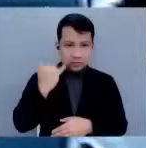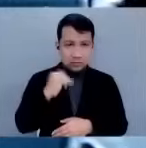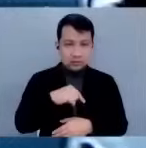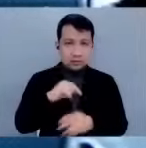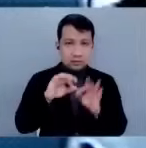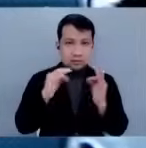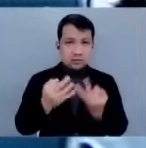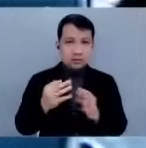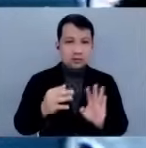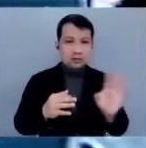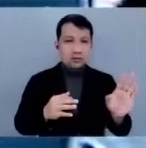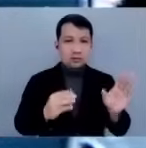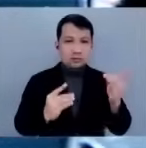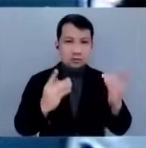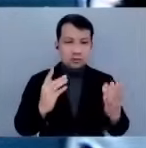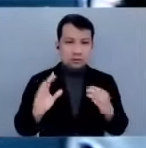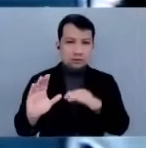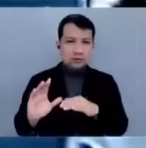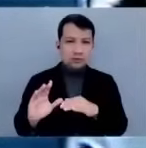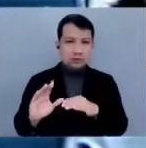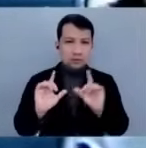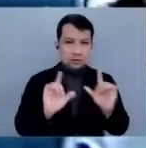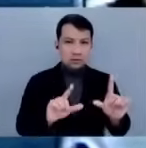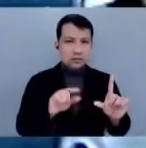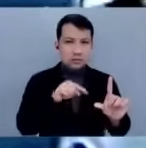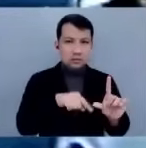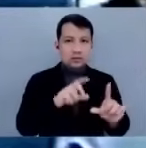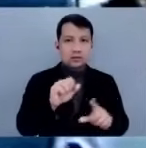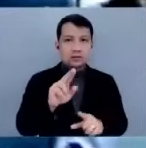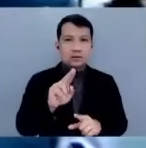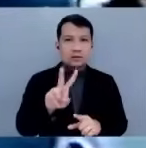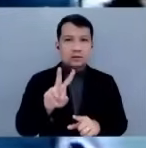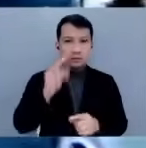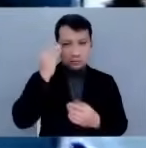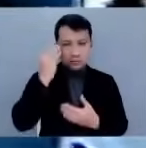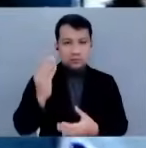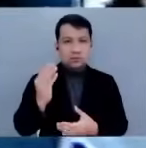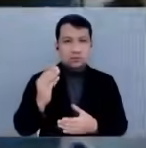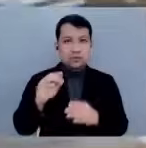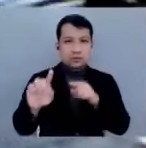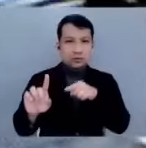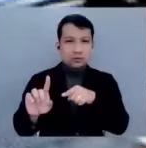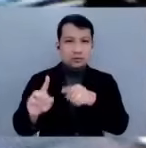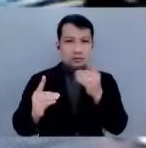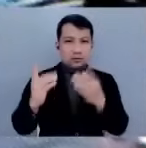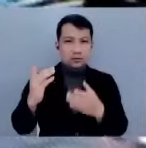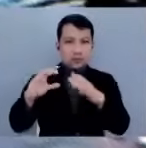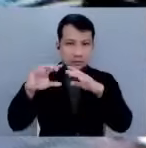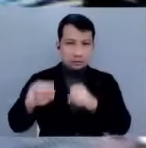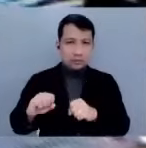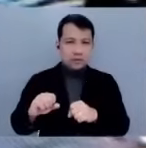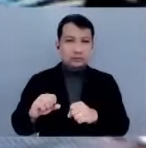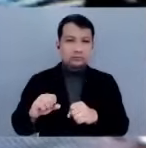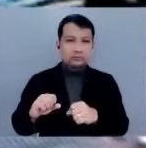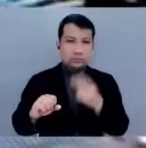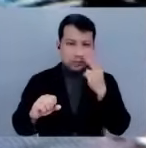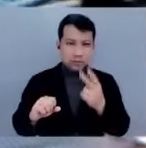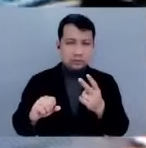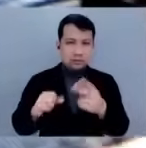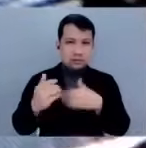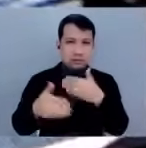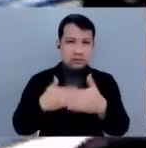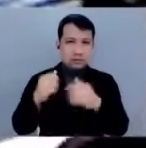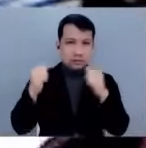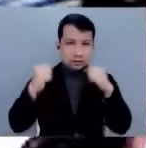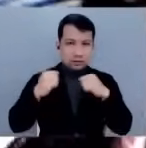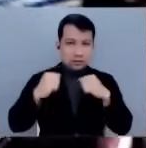biktimang motorista, naplakahan nila ang SUV at natunton ang driver nito. Sa huli, nadaan sa arigluhan ang